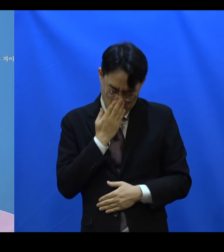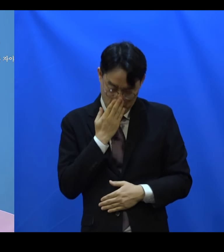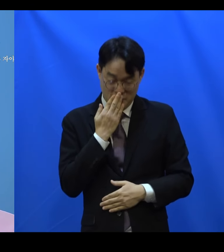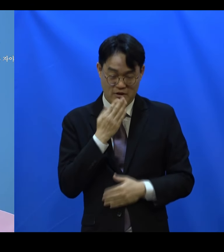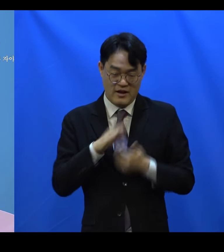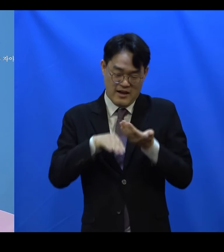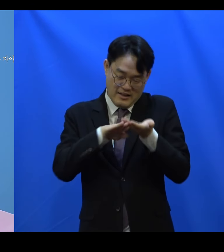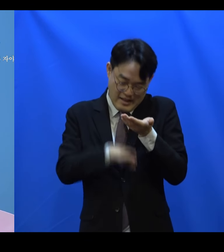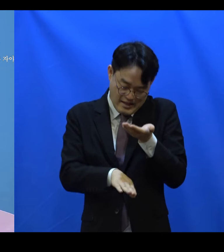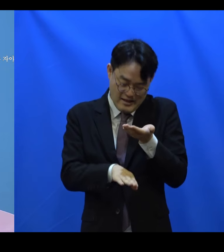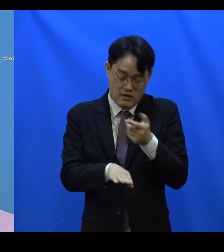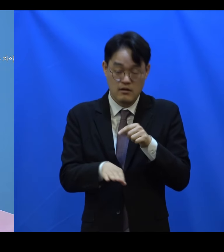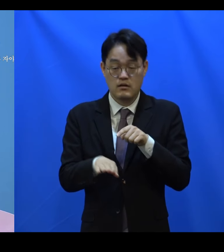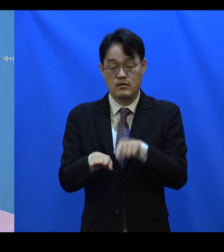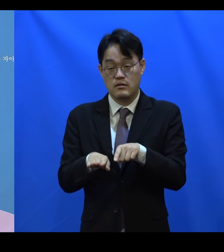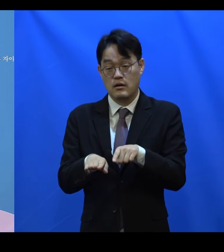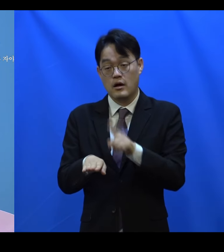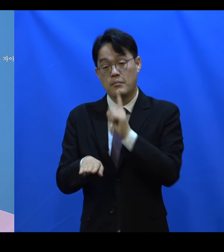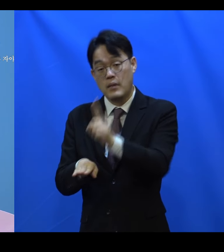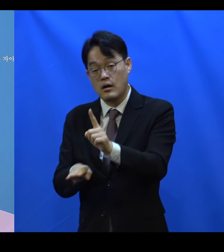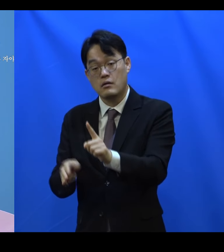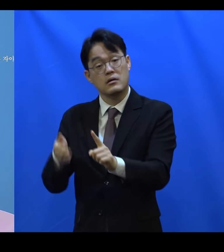주님은 우리보다 더 낮은 곳에 계세요.